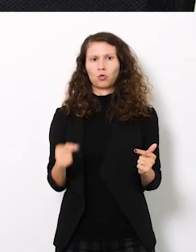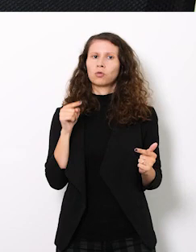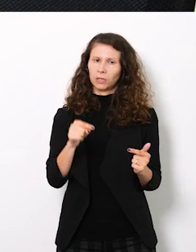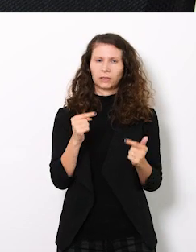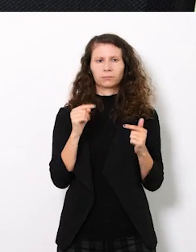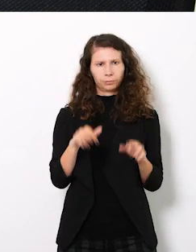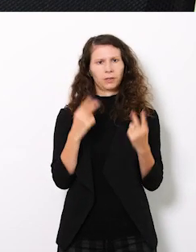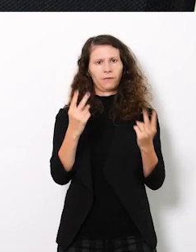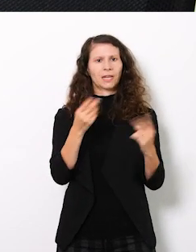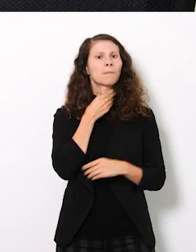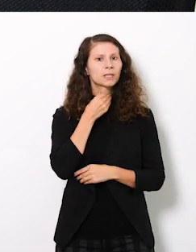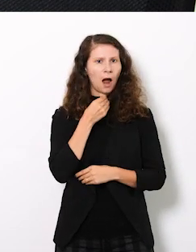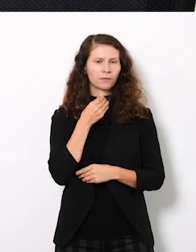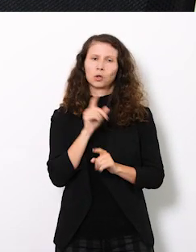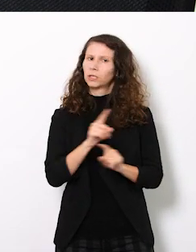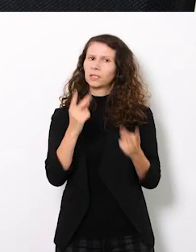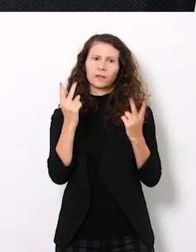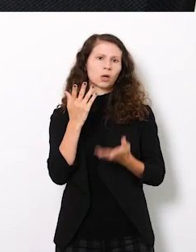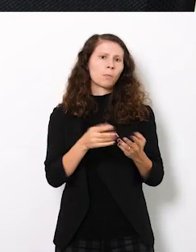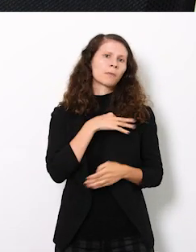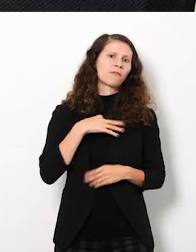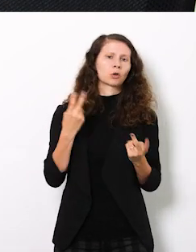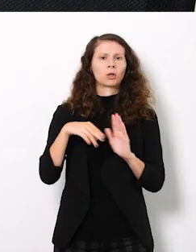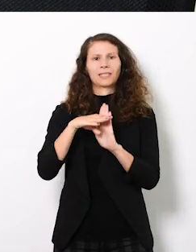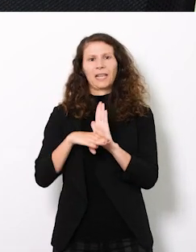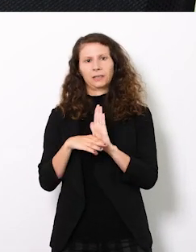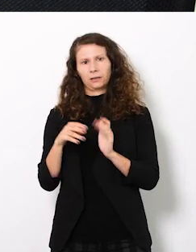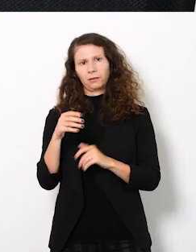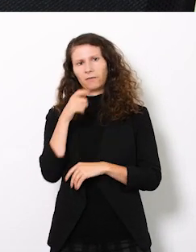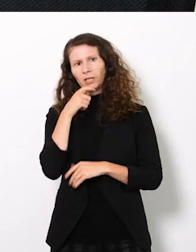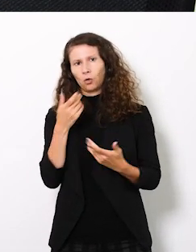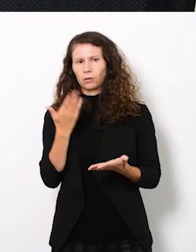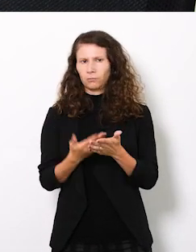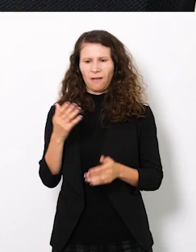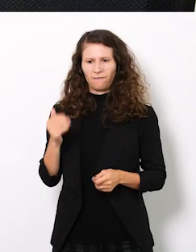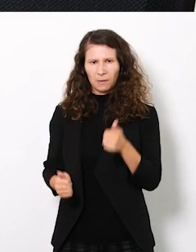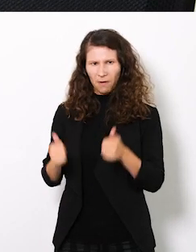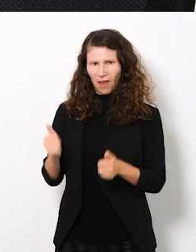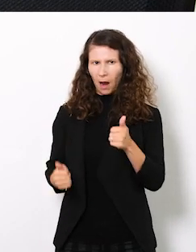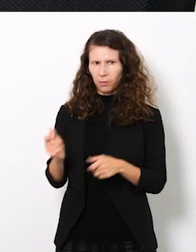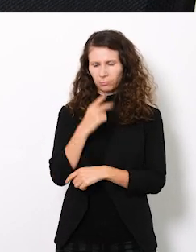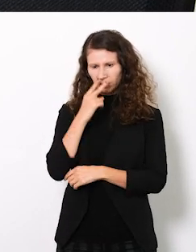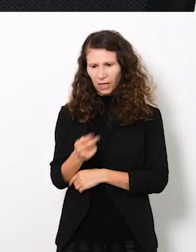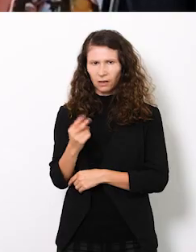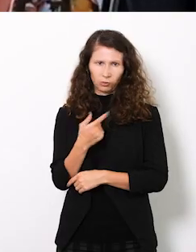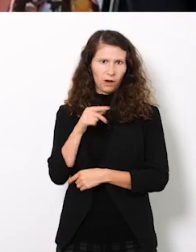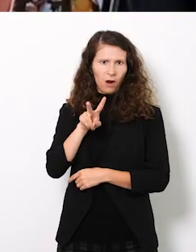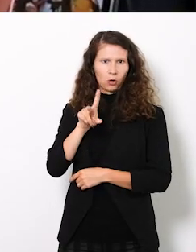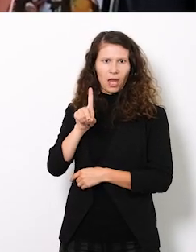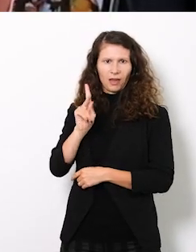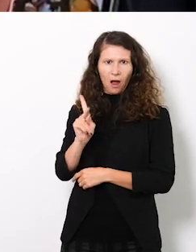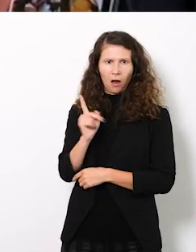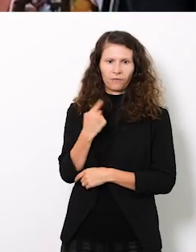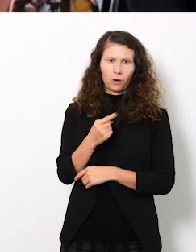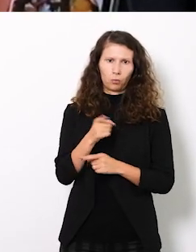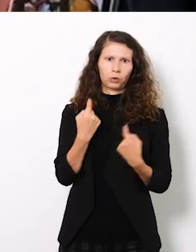nicht eben, ob jemand privat oder gesetzlich versichert ist. Also der Wettbewerb sehen wir ja tatsächlich als VDK, wenn wir unsere Mitglieder